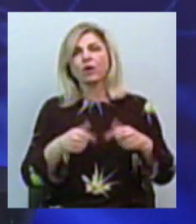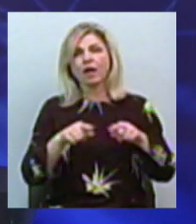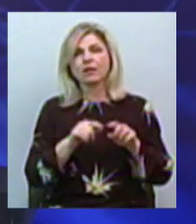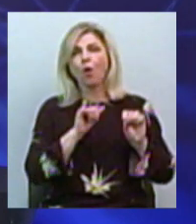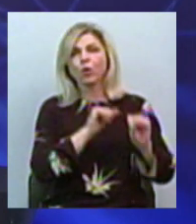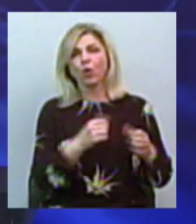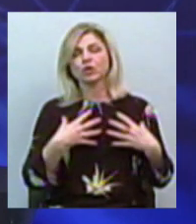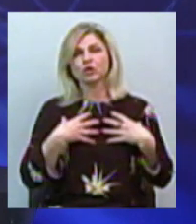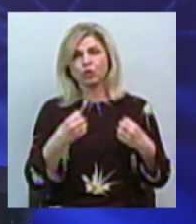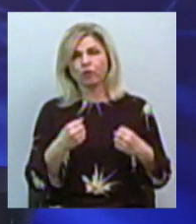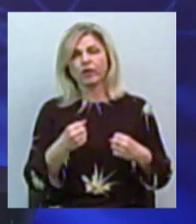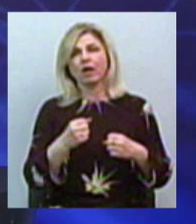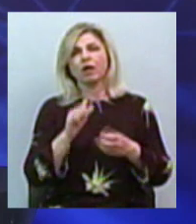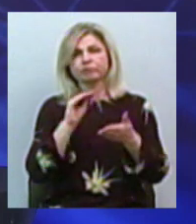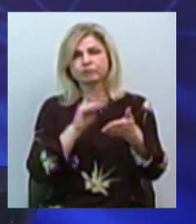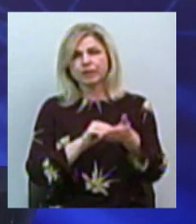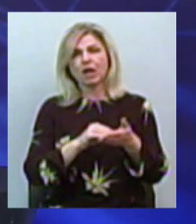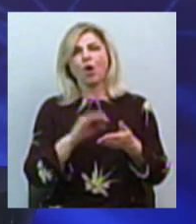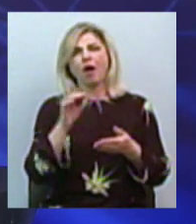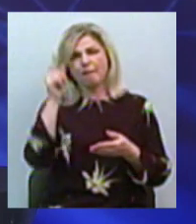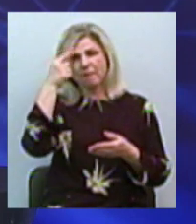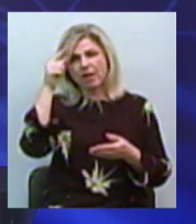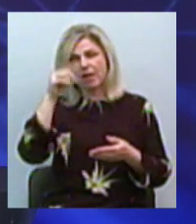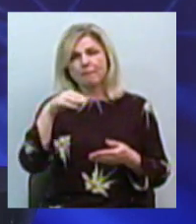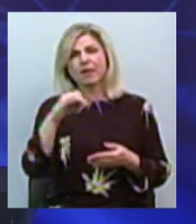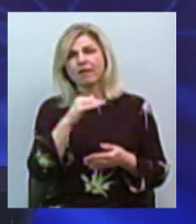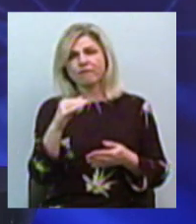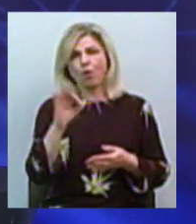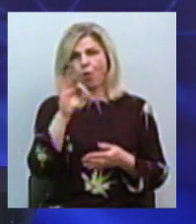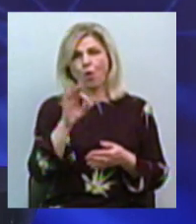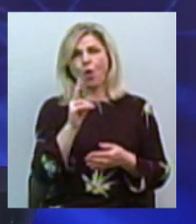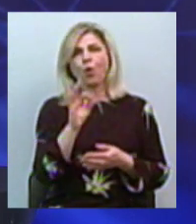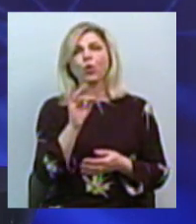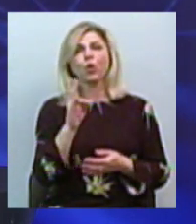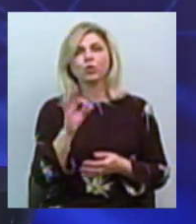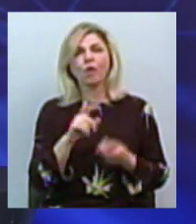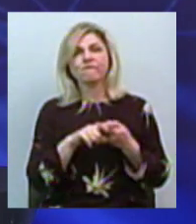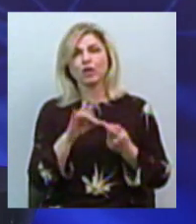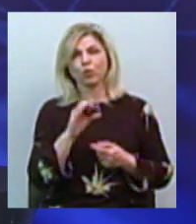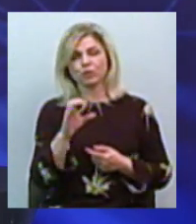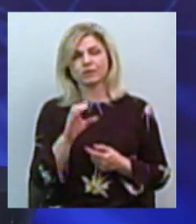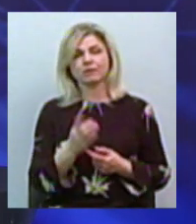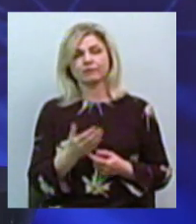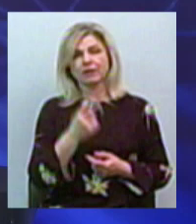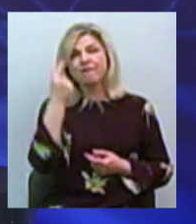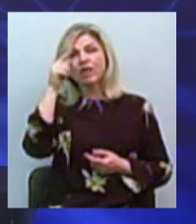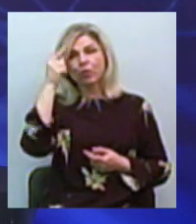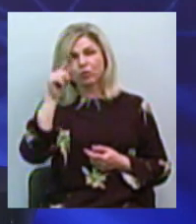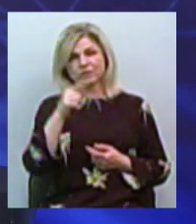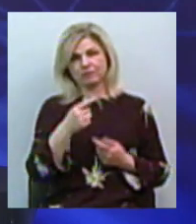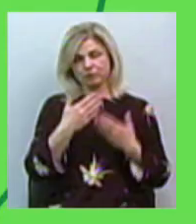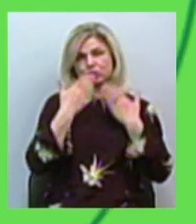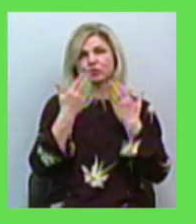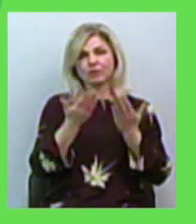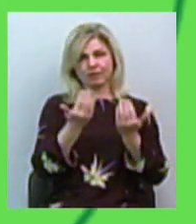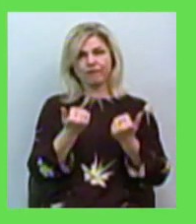про міфи, що з'явились навколо нового коронавірусу. Ось деякі з них. Давайте подивимось.